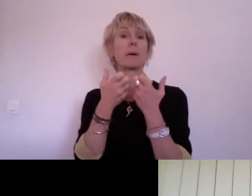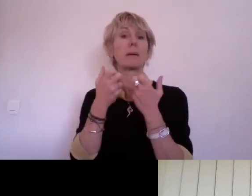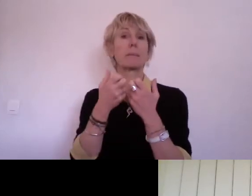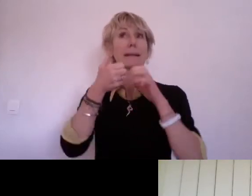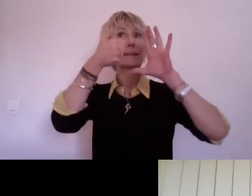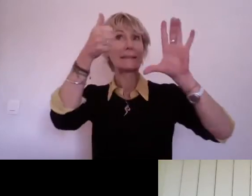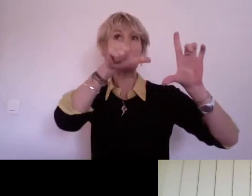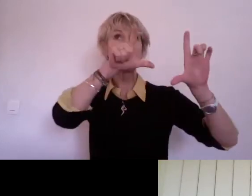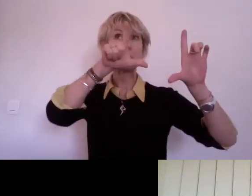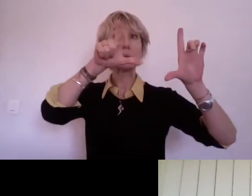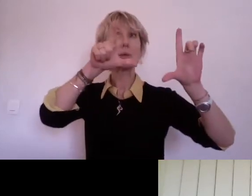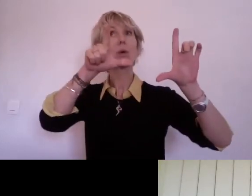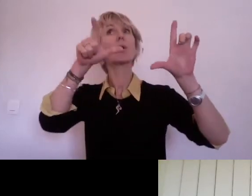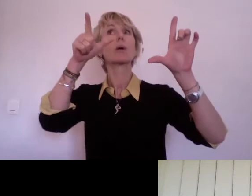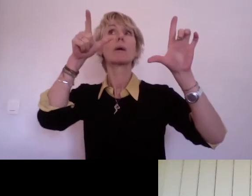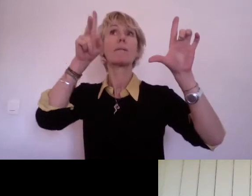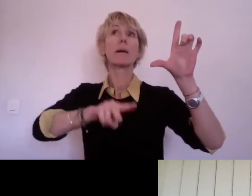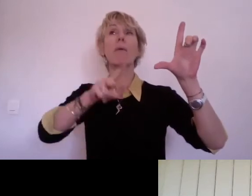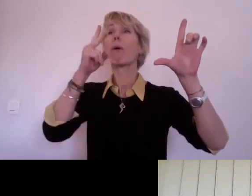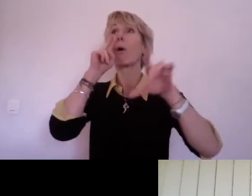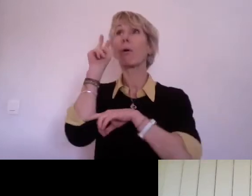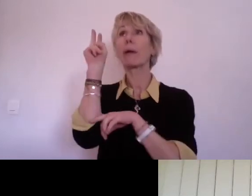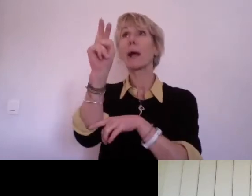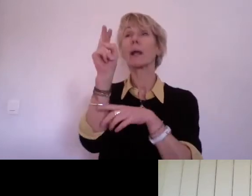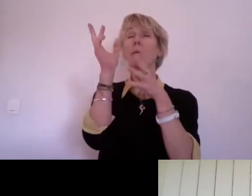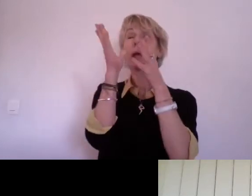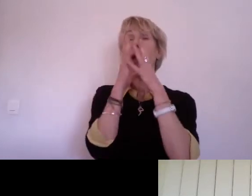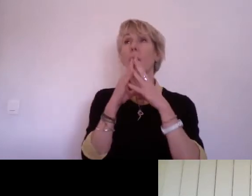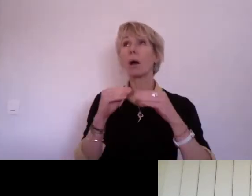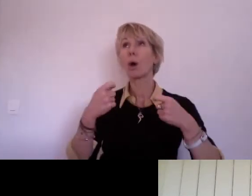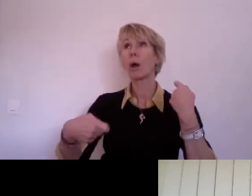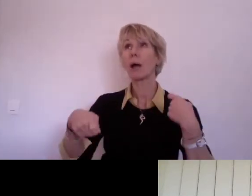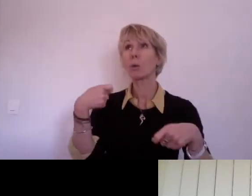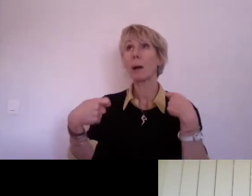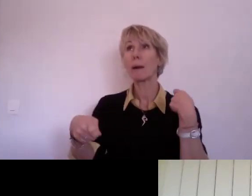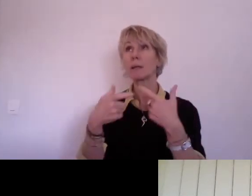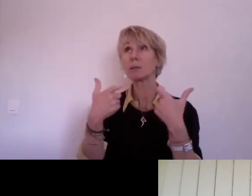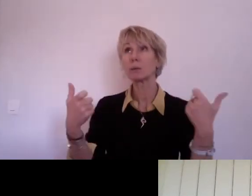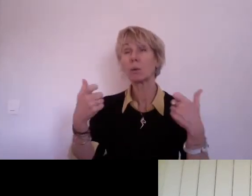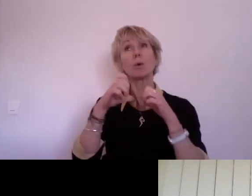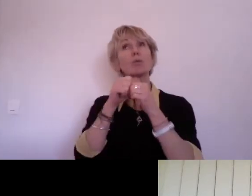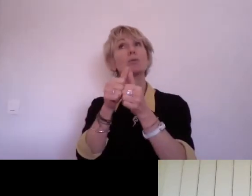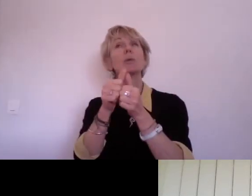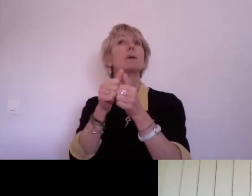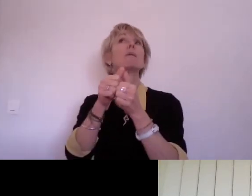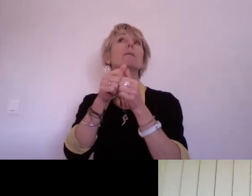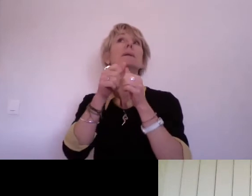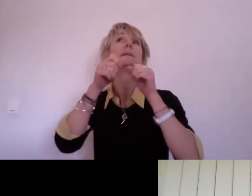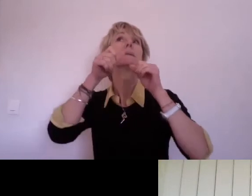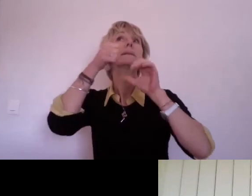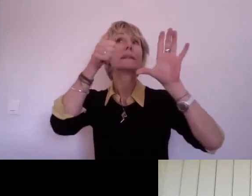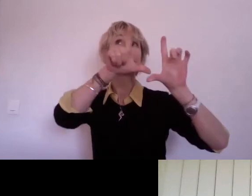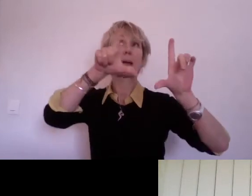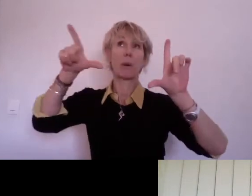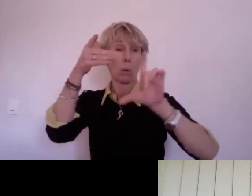6 chefs-d'œuvre donc du musée de la collection permanente. Donc pour conclure, on peut dire que